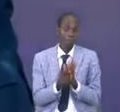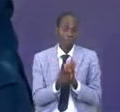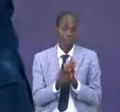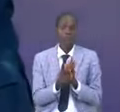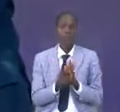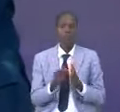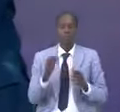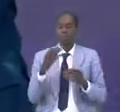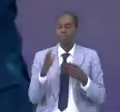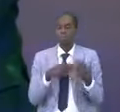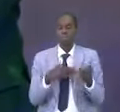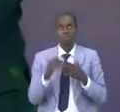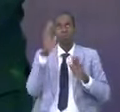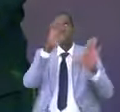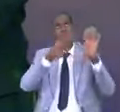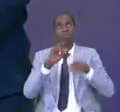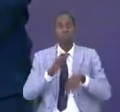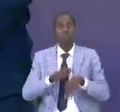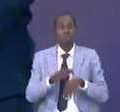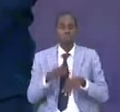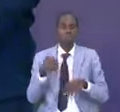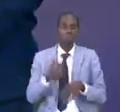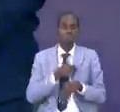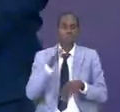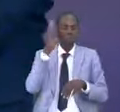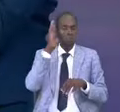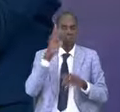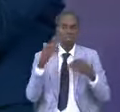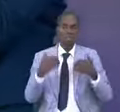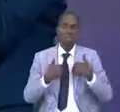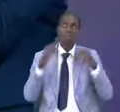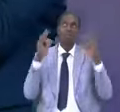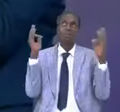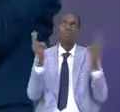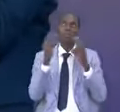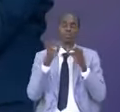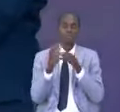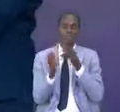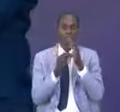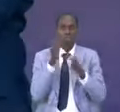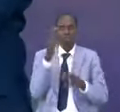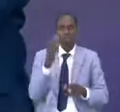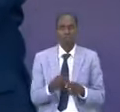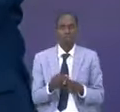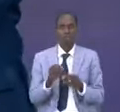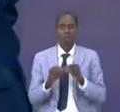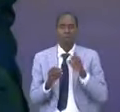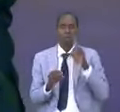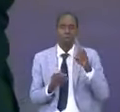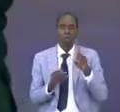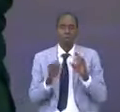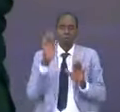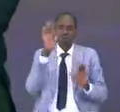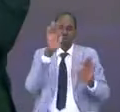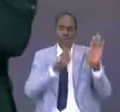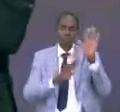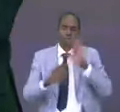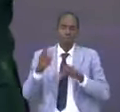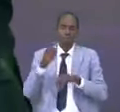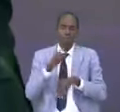nom de Jésus alors premièrement c'est le temps difficiles dans la prophétie à matthieu 24